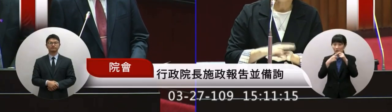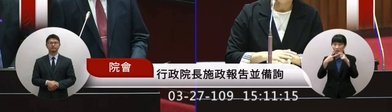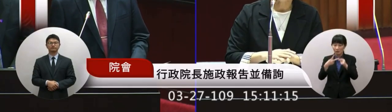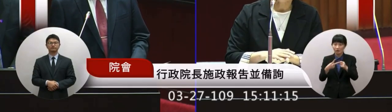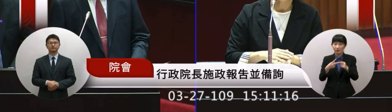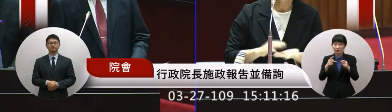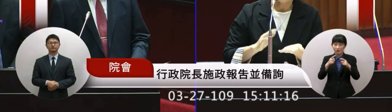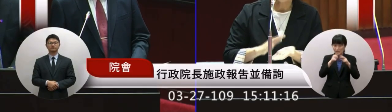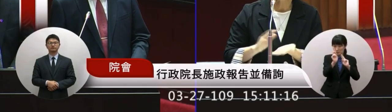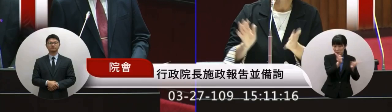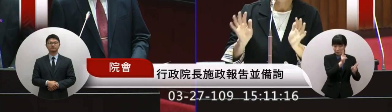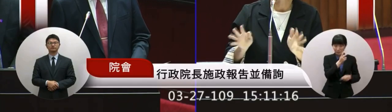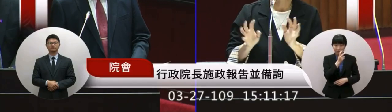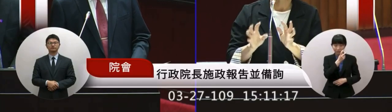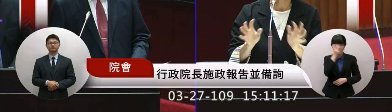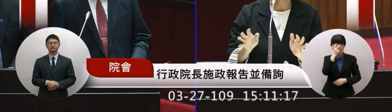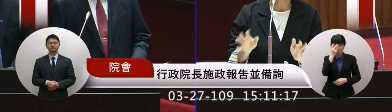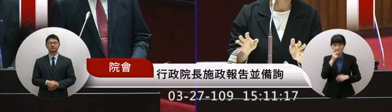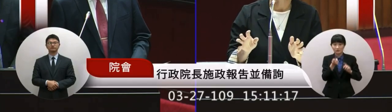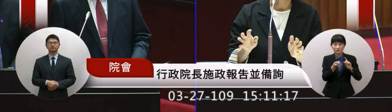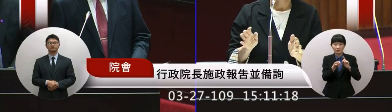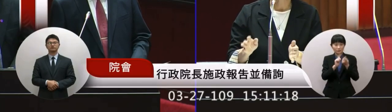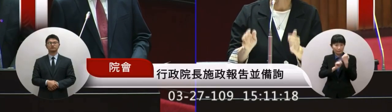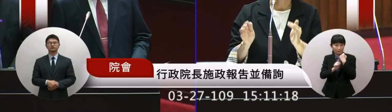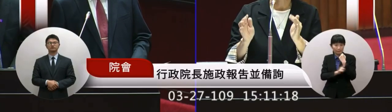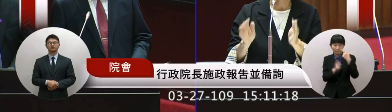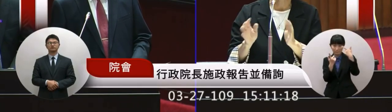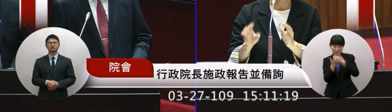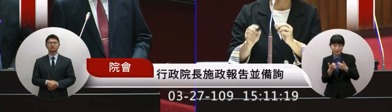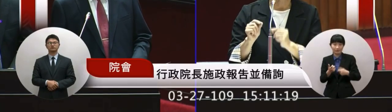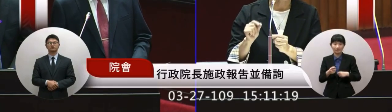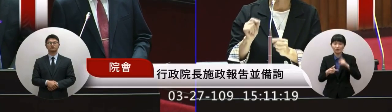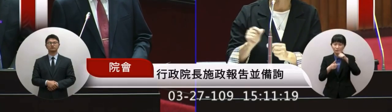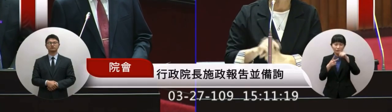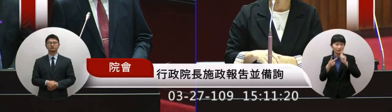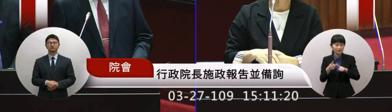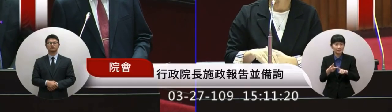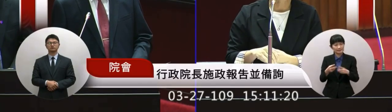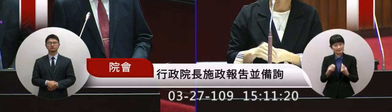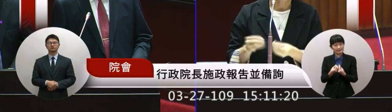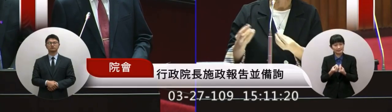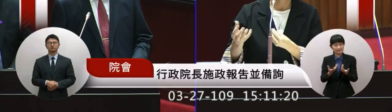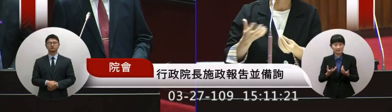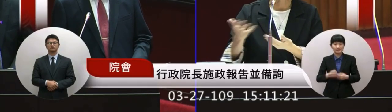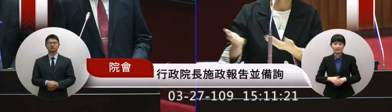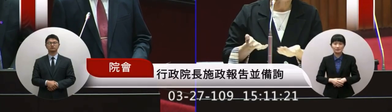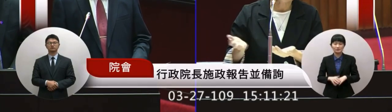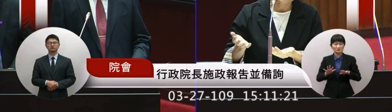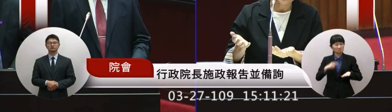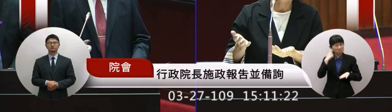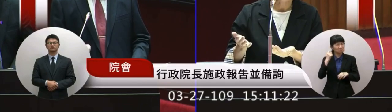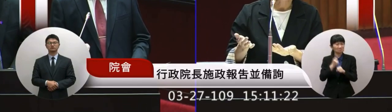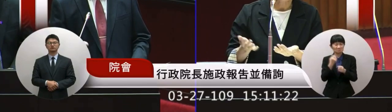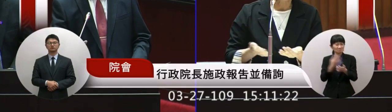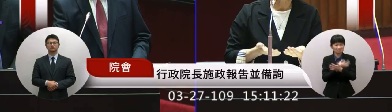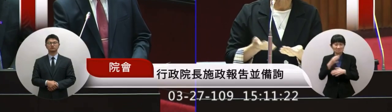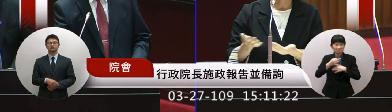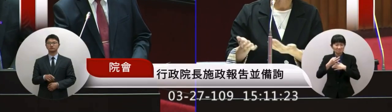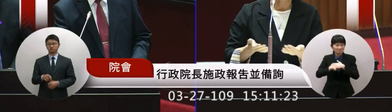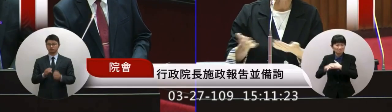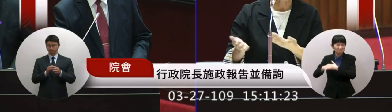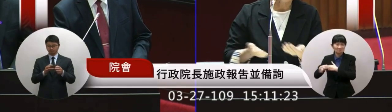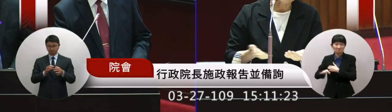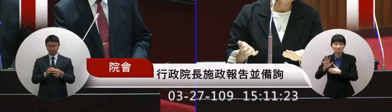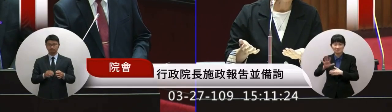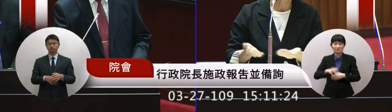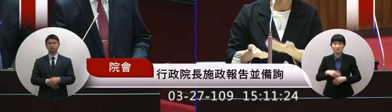的法制化的这个部分，目前是还是有很多不足的地方，然后